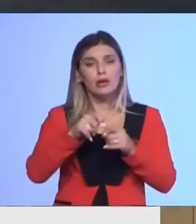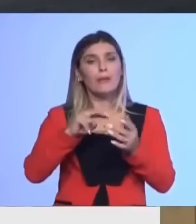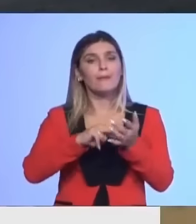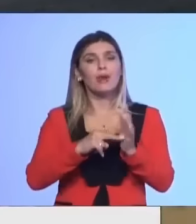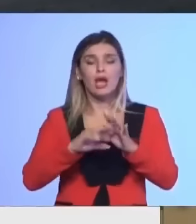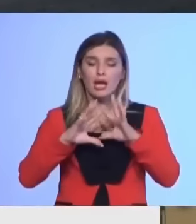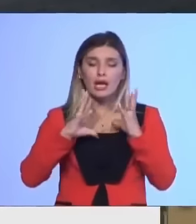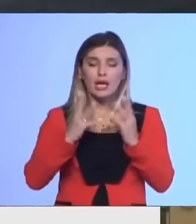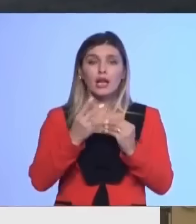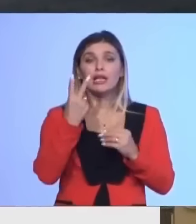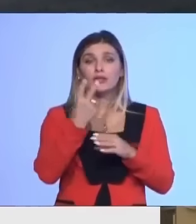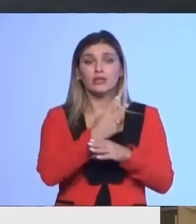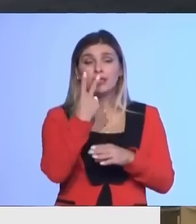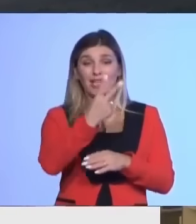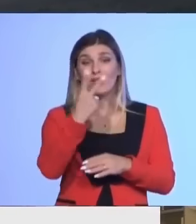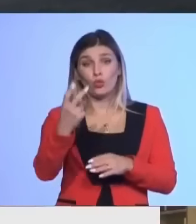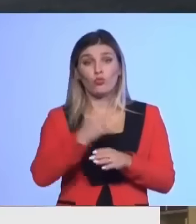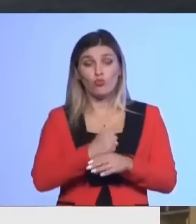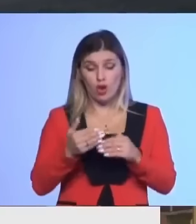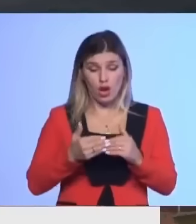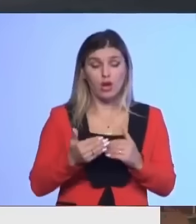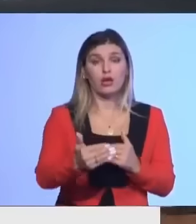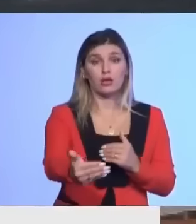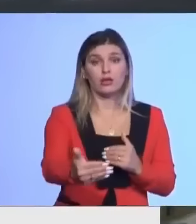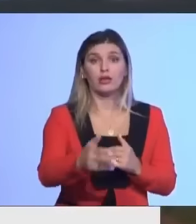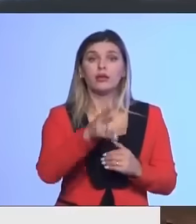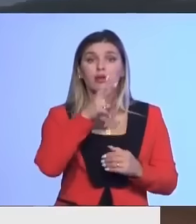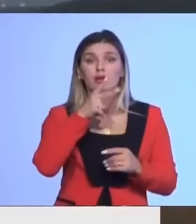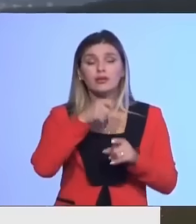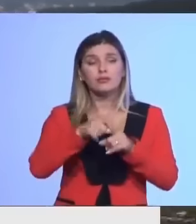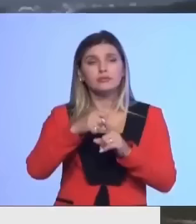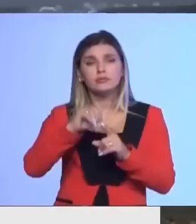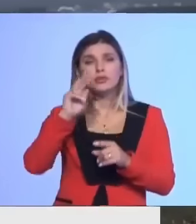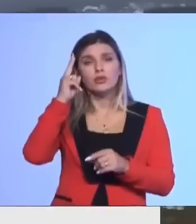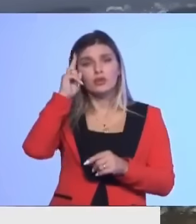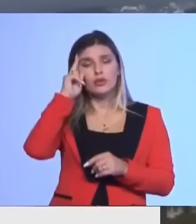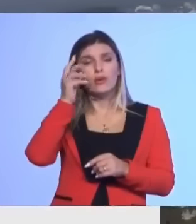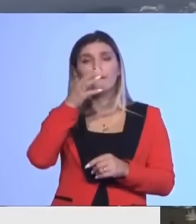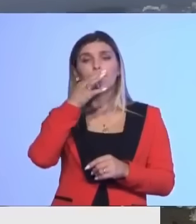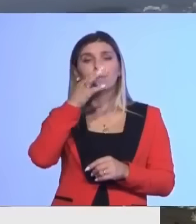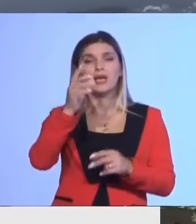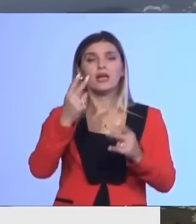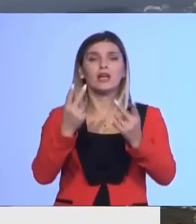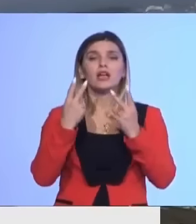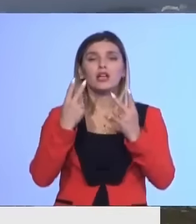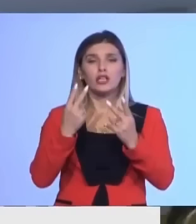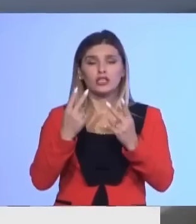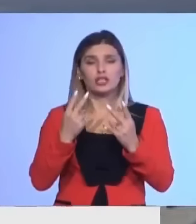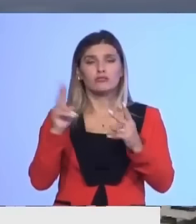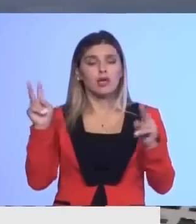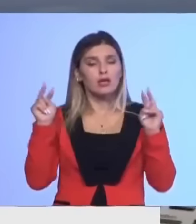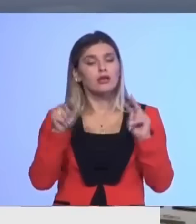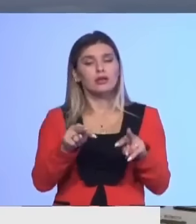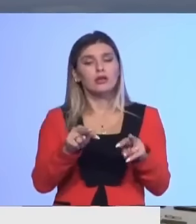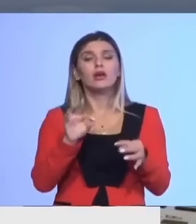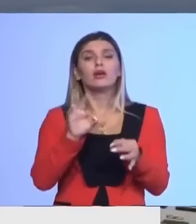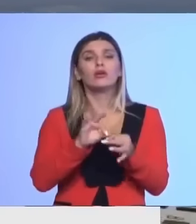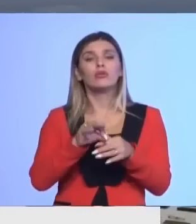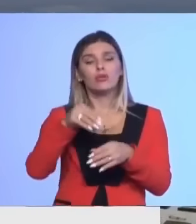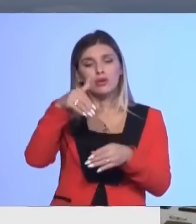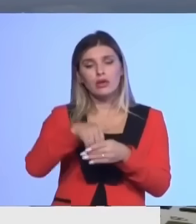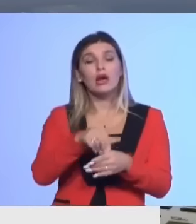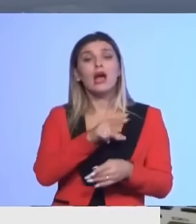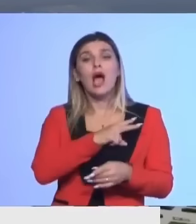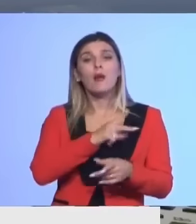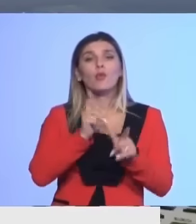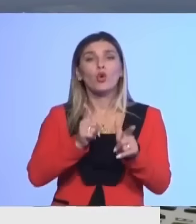22 muaj të ardhshëm për të ndërtuar një kompleks memorial të rëndësishëm ndërkombëtarisht që bart me vete qendresën dhe